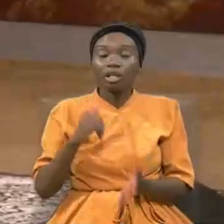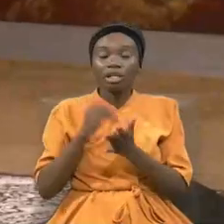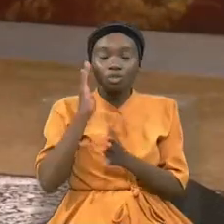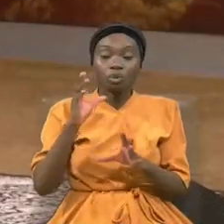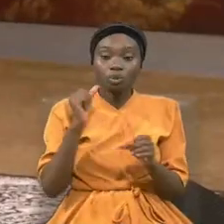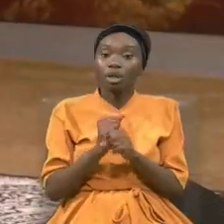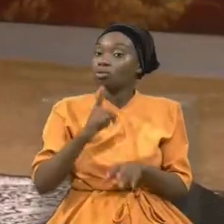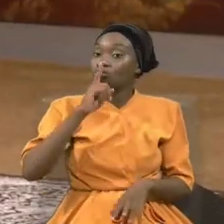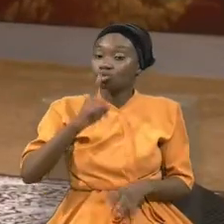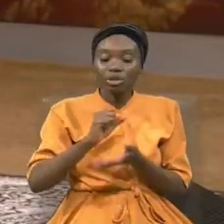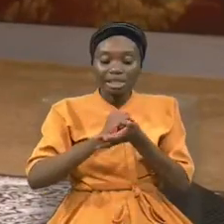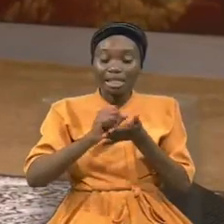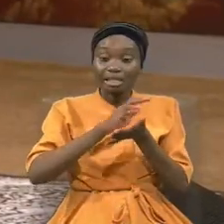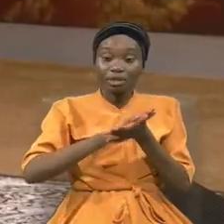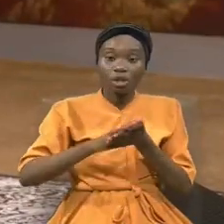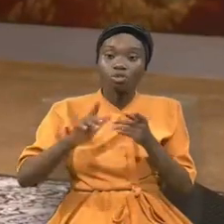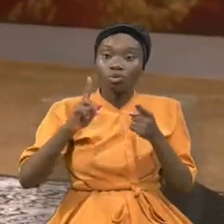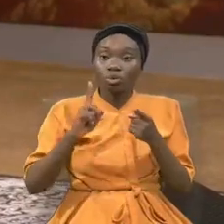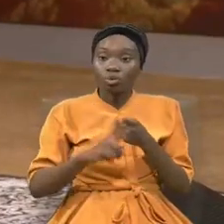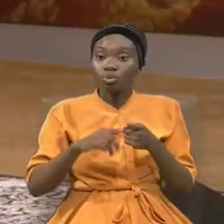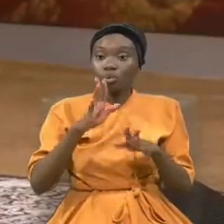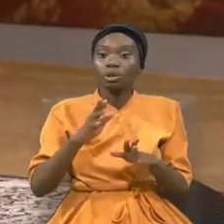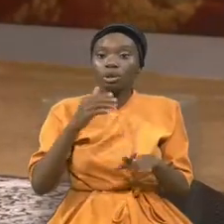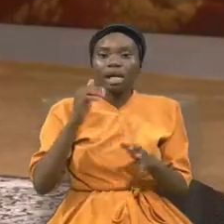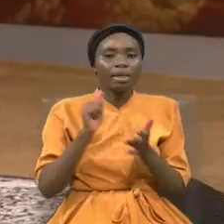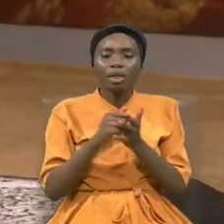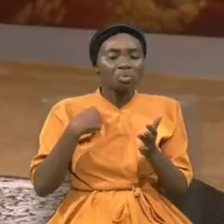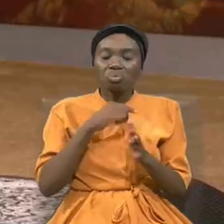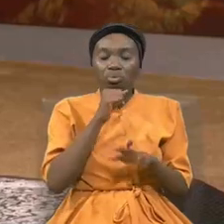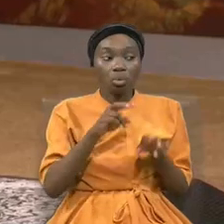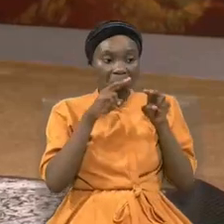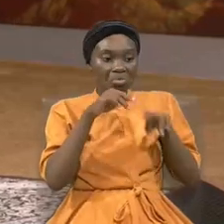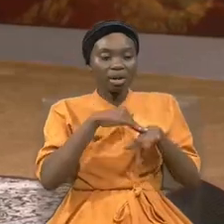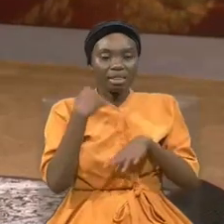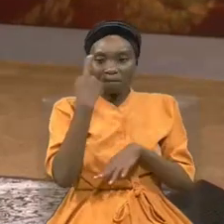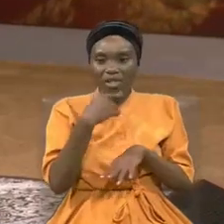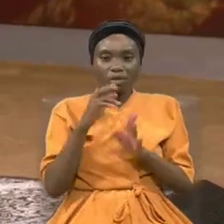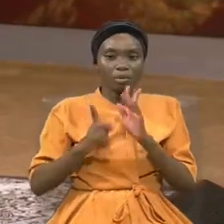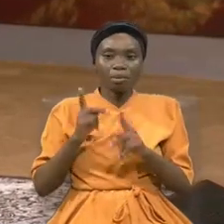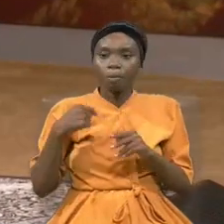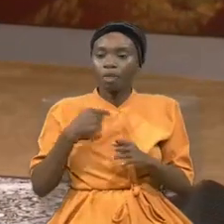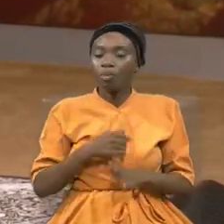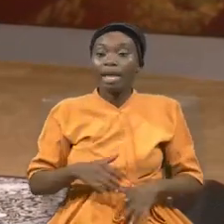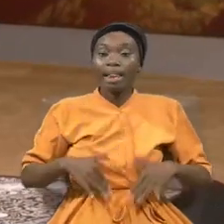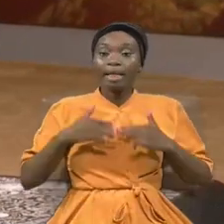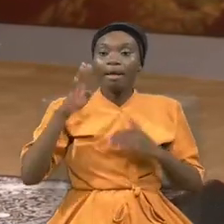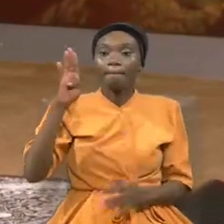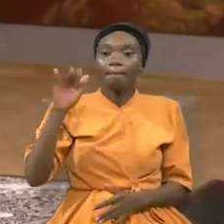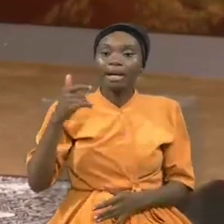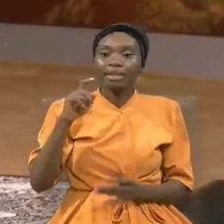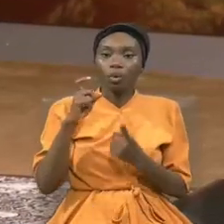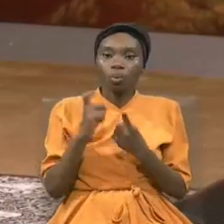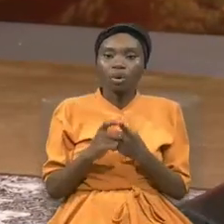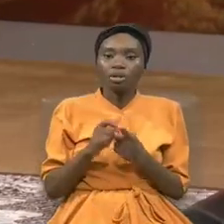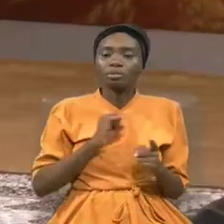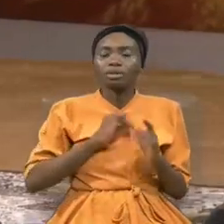Il faut la vraie sanctification. Que nous ne regardons pas le visage des gens, mais nous vivons selon la parole.